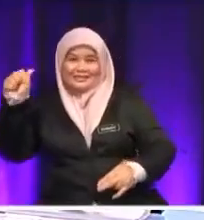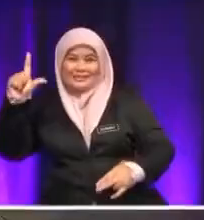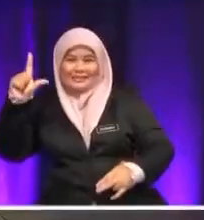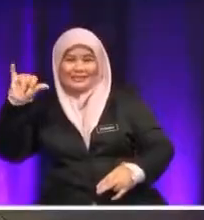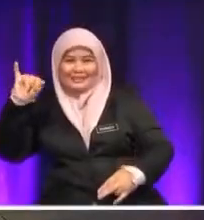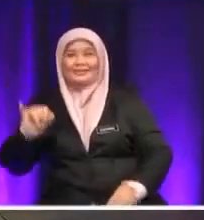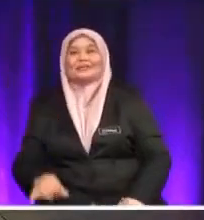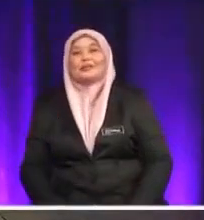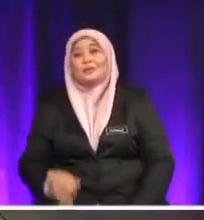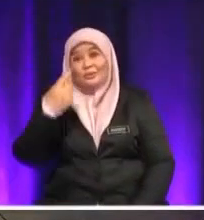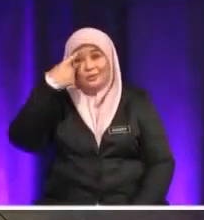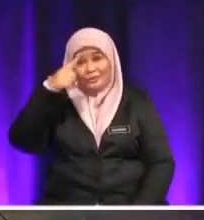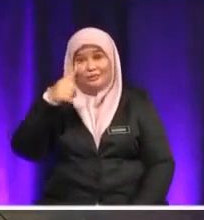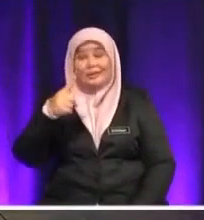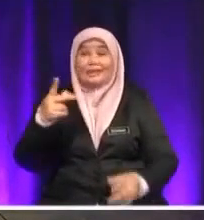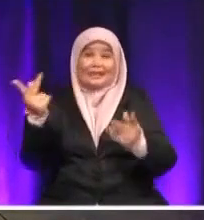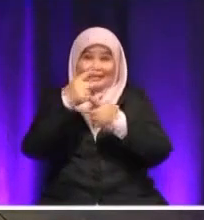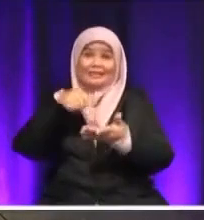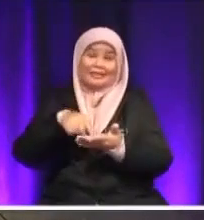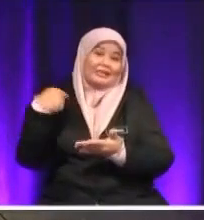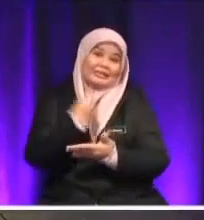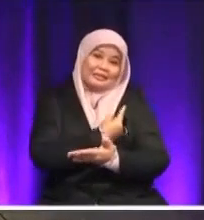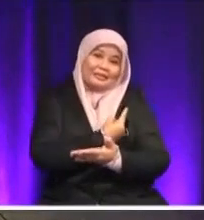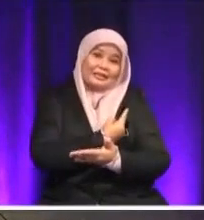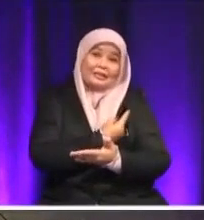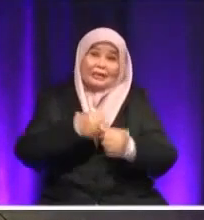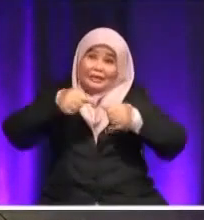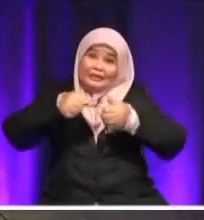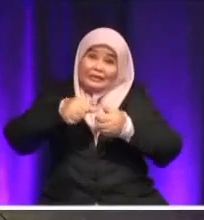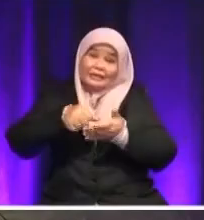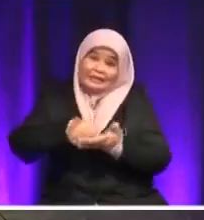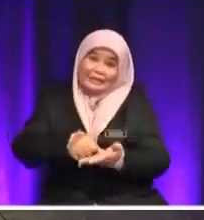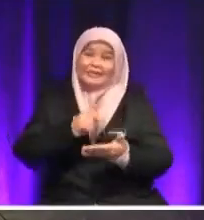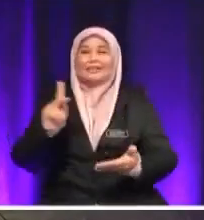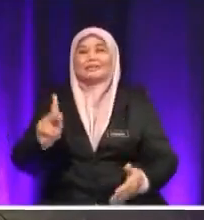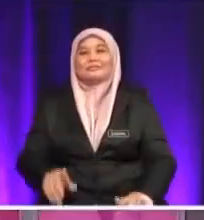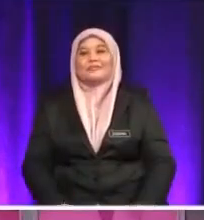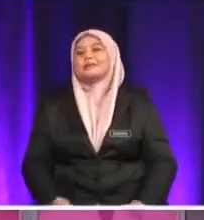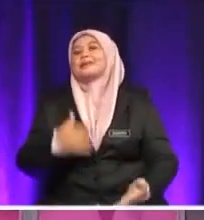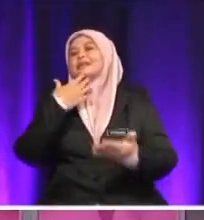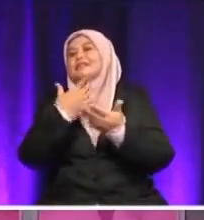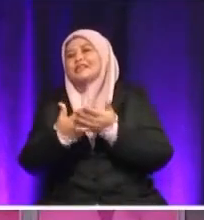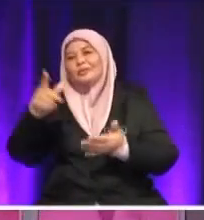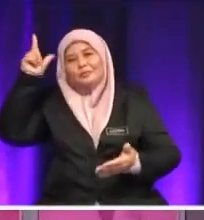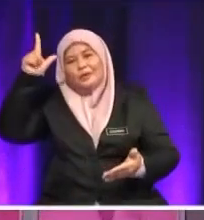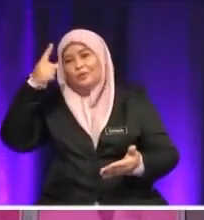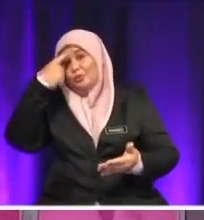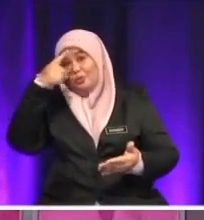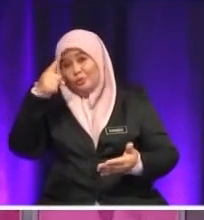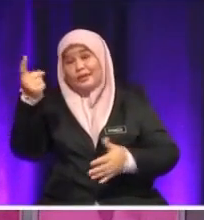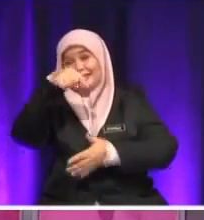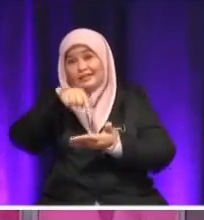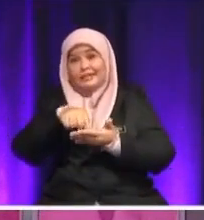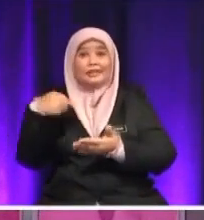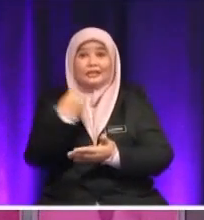ustaz, untuk segmen ini, apa pula yang ingin kita tekankan ustaz? Okey, terima kasih Hakim. Untuk segmen kali ini,